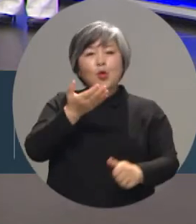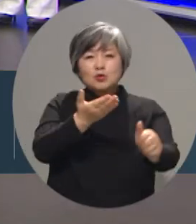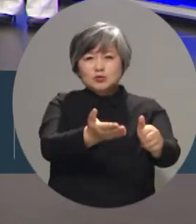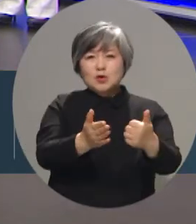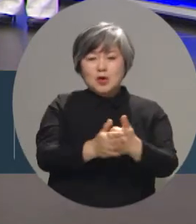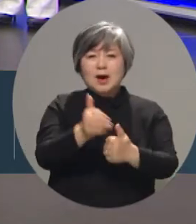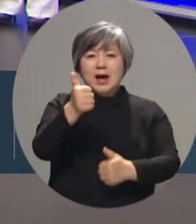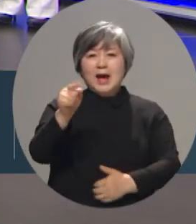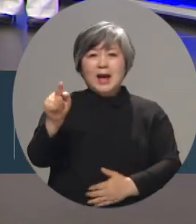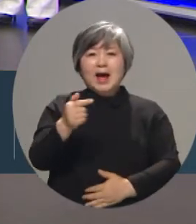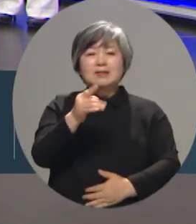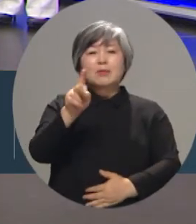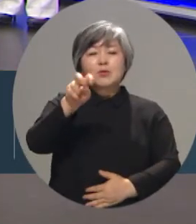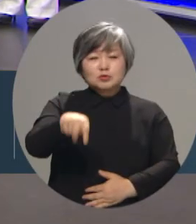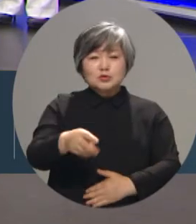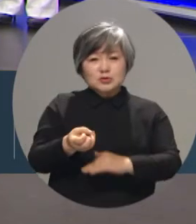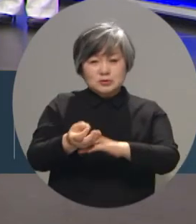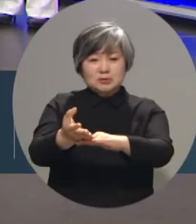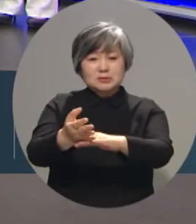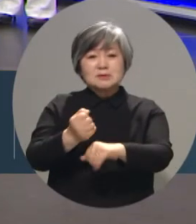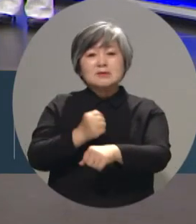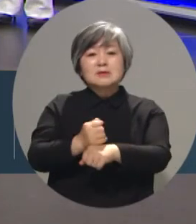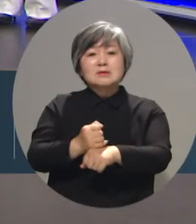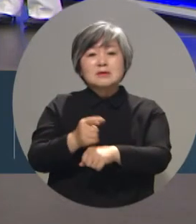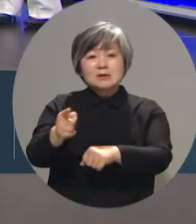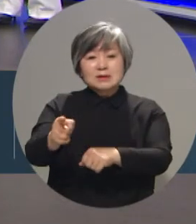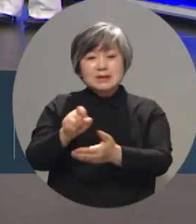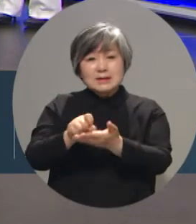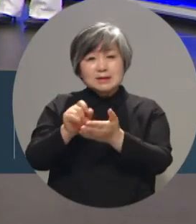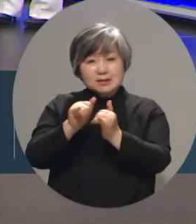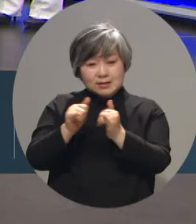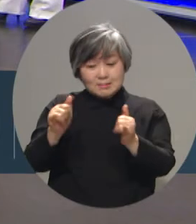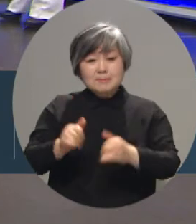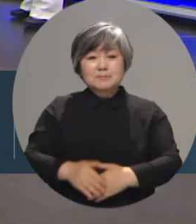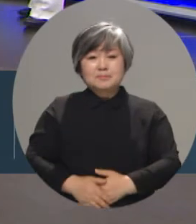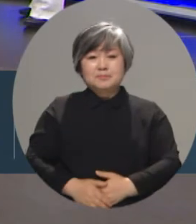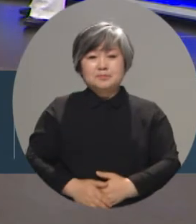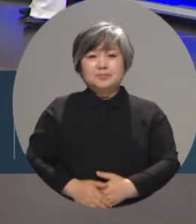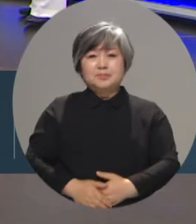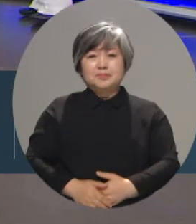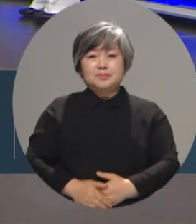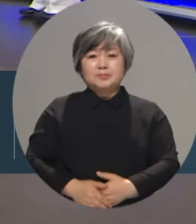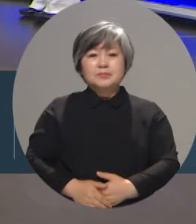한범수 기자가 연결되어 있습니다. 한번 불러보도록 하죠. 한범수 기자.